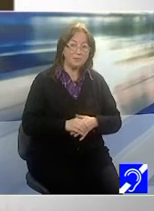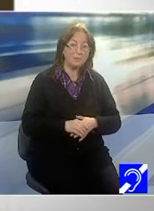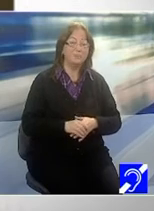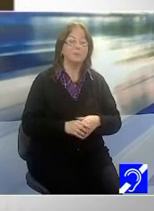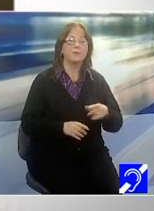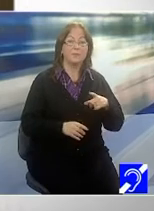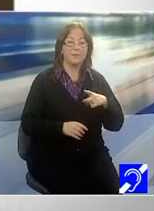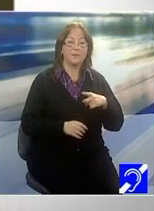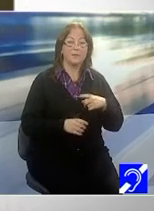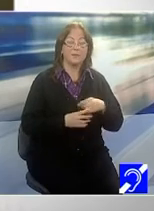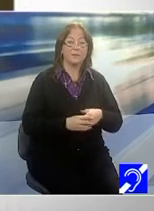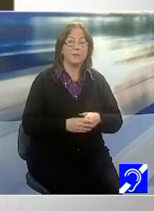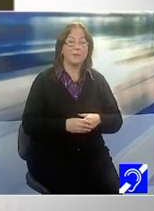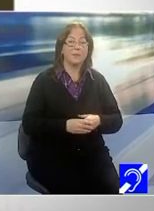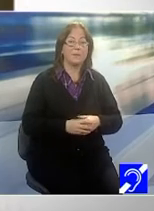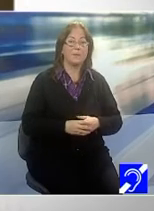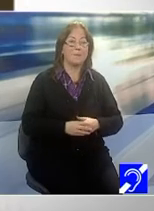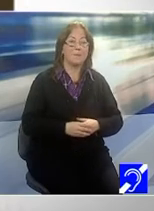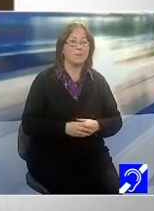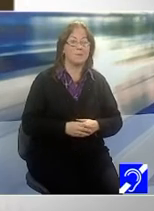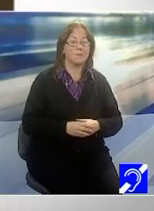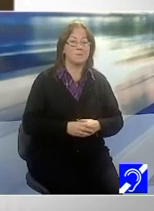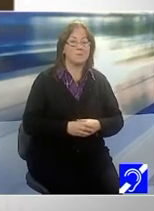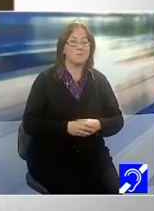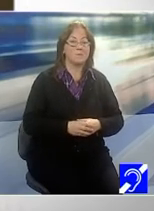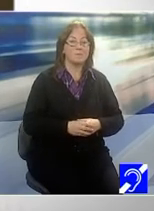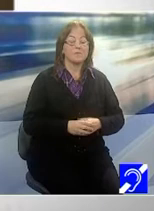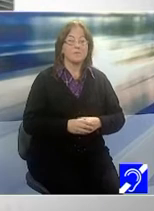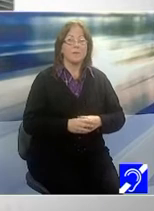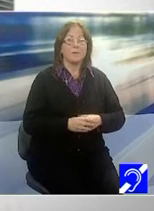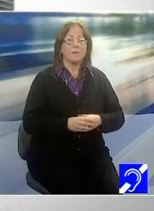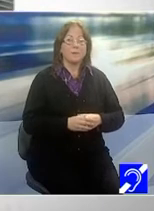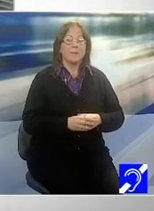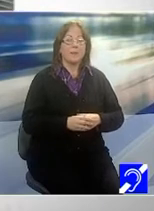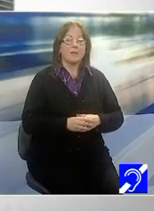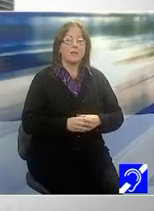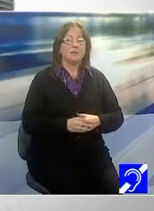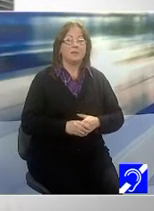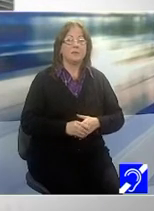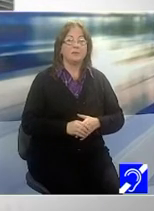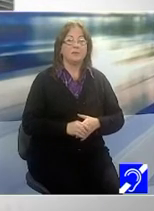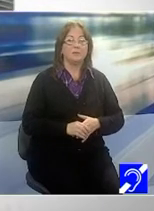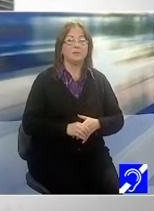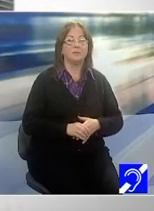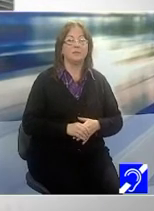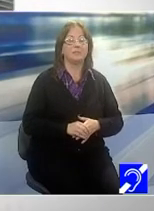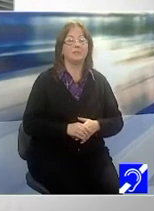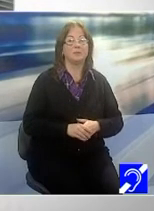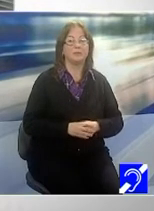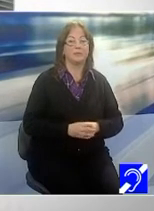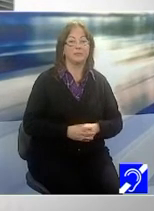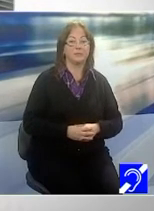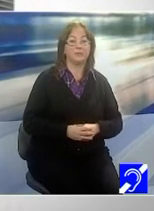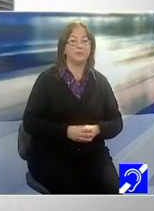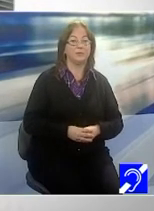Este un indicator foarte bun al unei democrații adevărate. Also the variant kinds of media that exist here. I